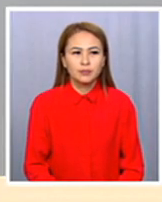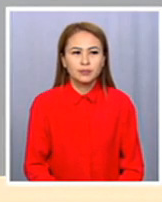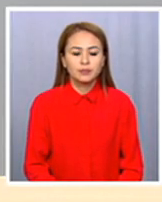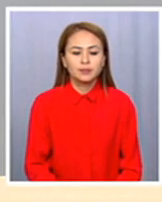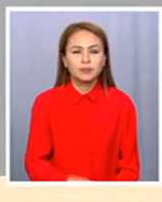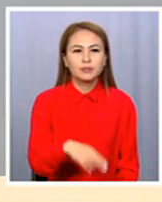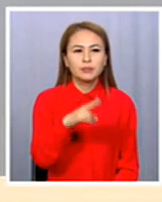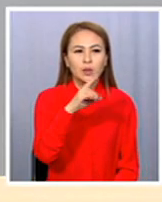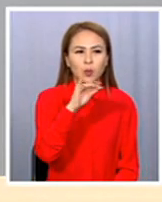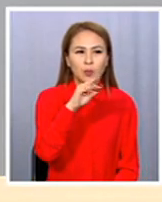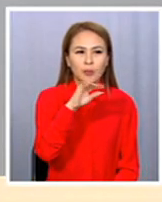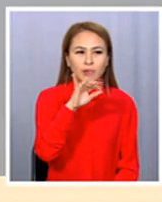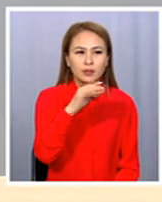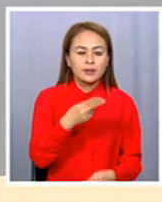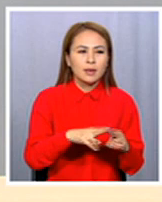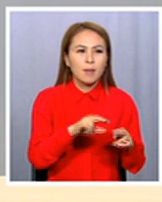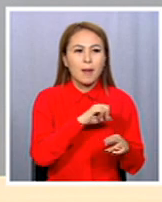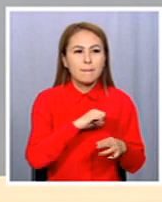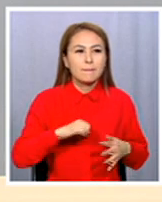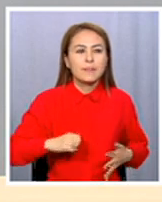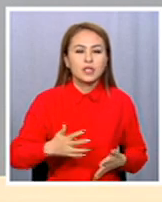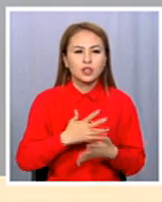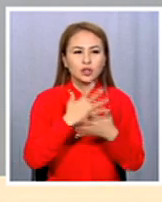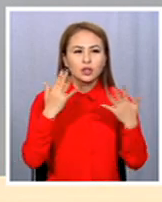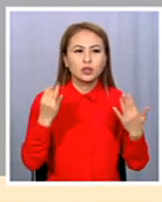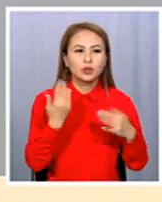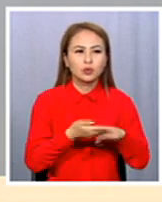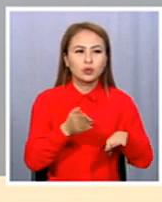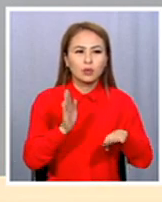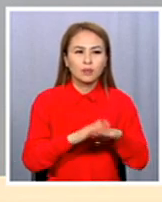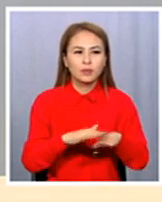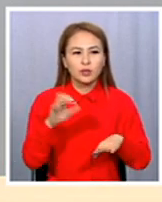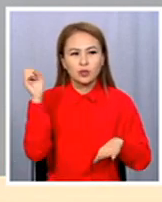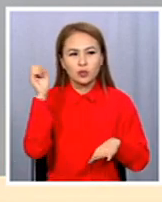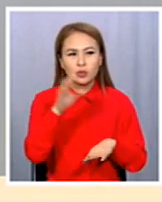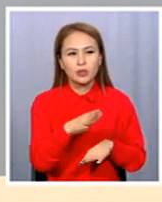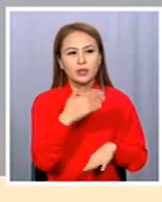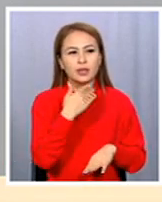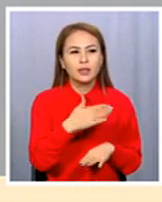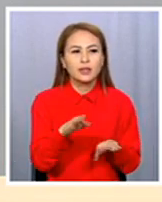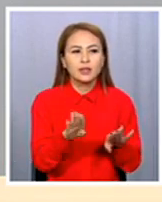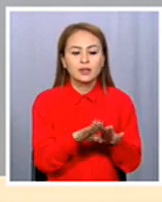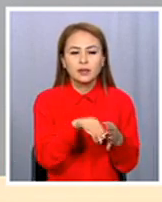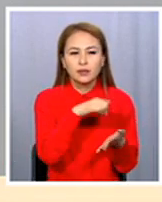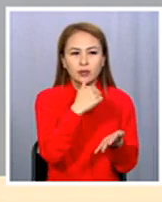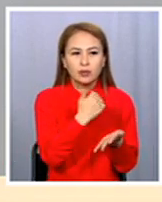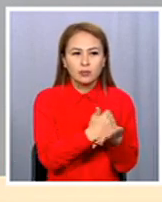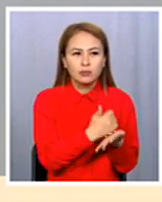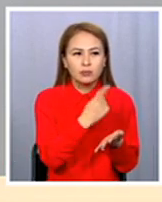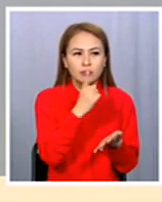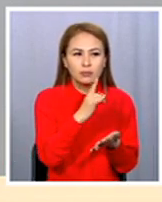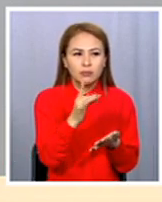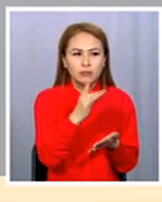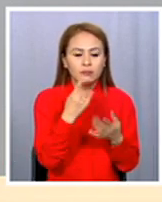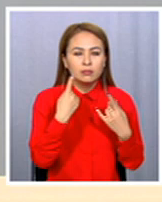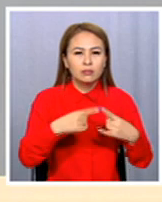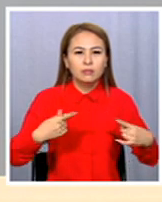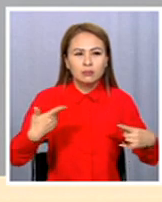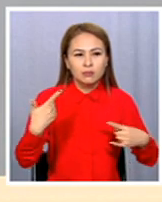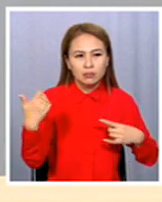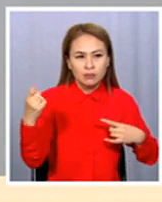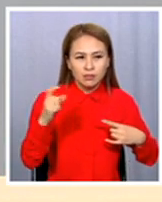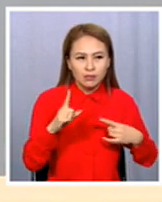Планета Юпитер – самая большая и тяжелая планета в Солнечной системе. Состоит главным образом из различных